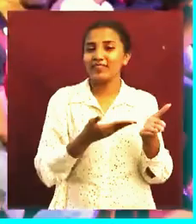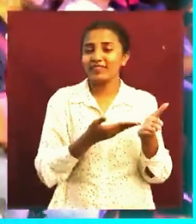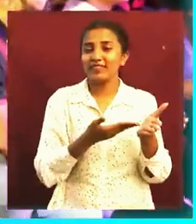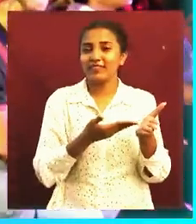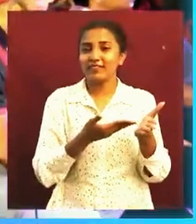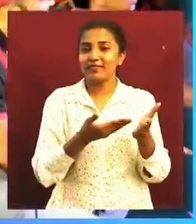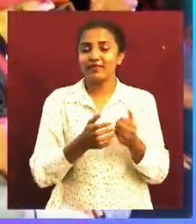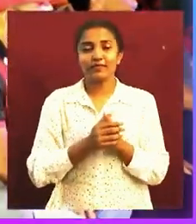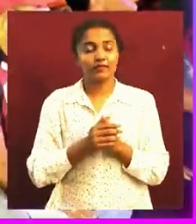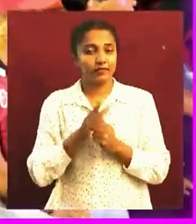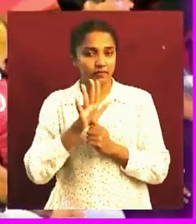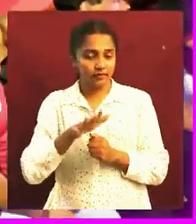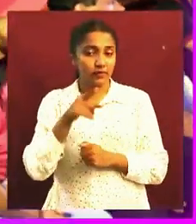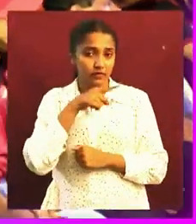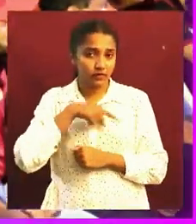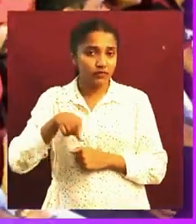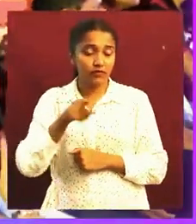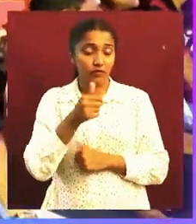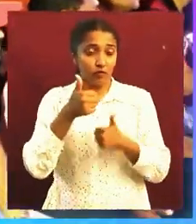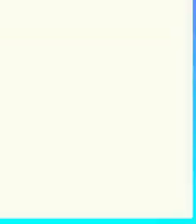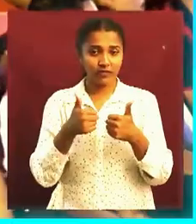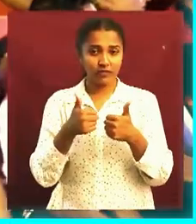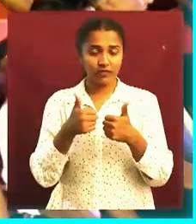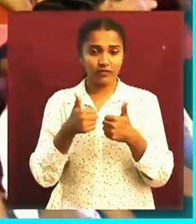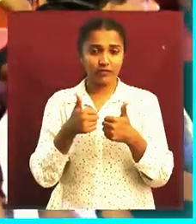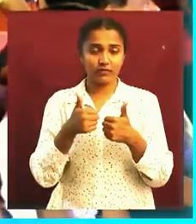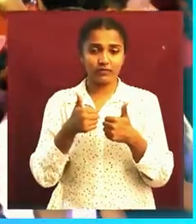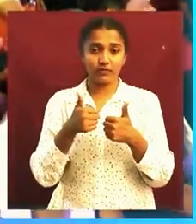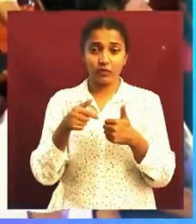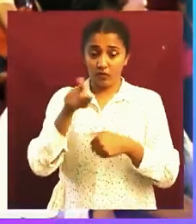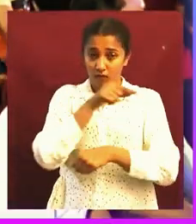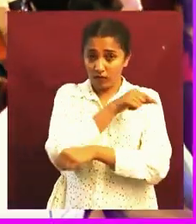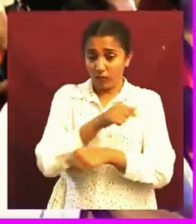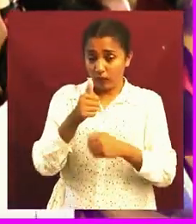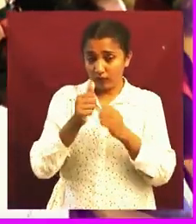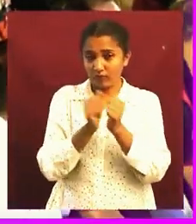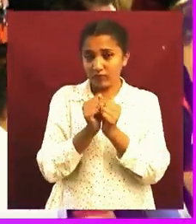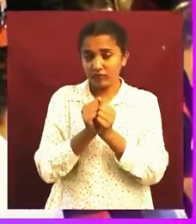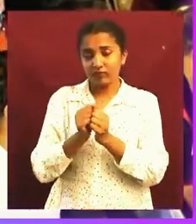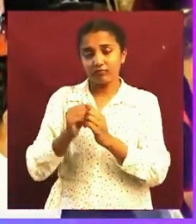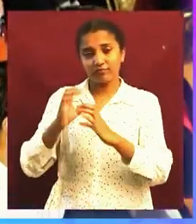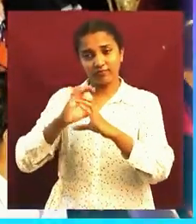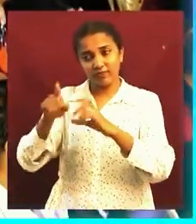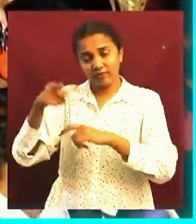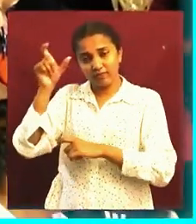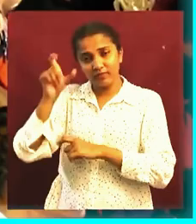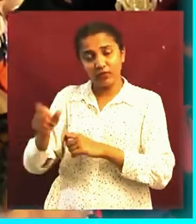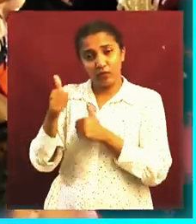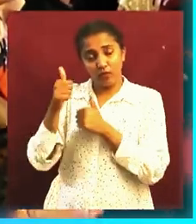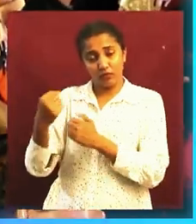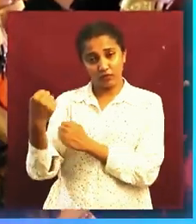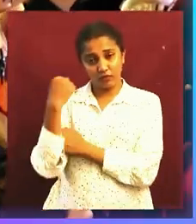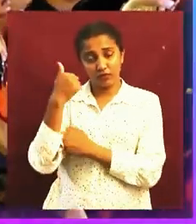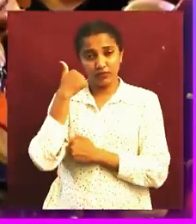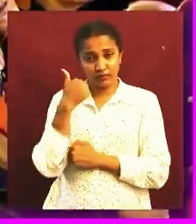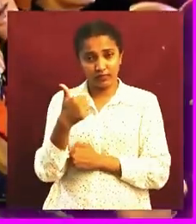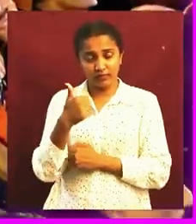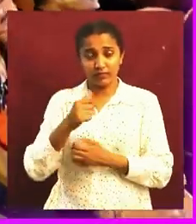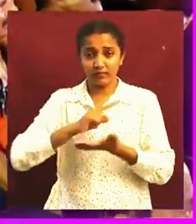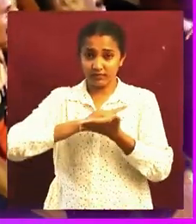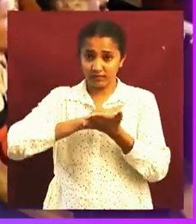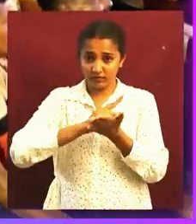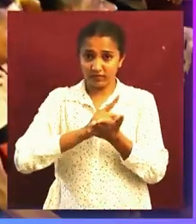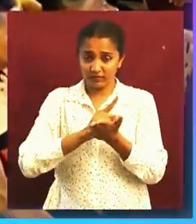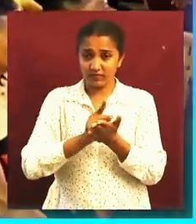ඡන්දයක් නිසා ඔබට ඉතා හොඳින් ඔබේ ගම සංවිධානය කරලා අනේකාගාවට ගිහිල්ලා ශක්තිමත්ව ජාතික